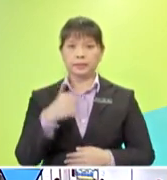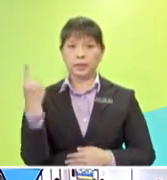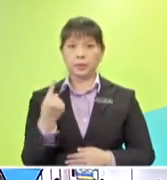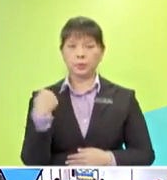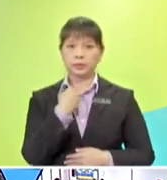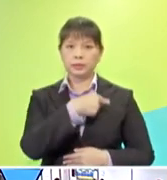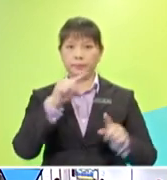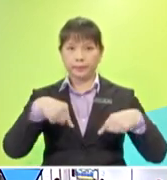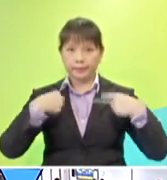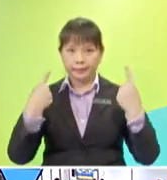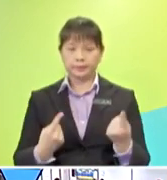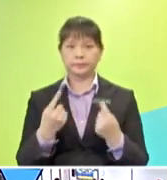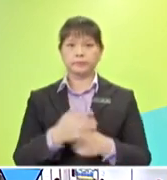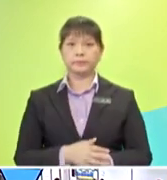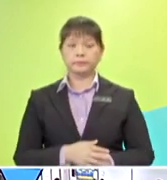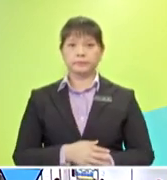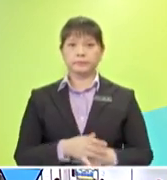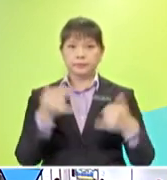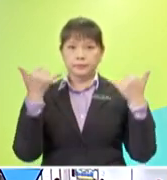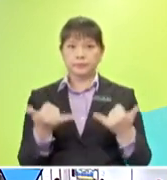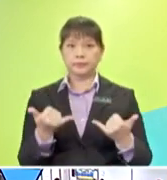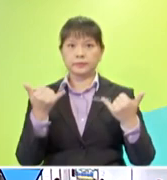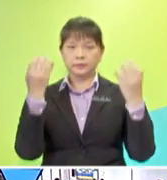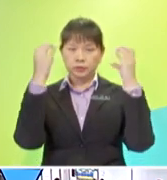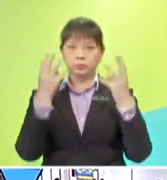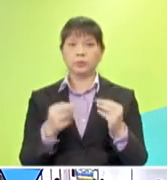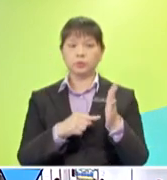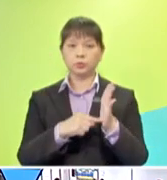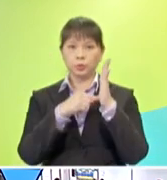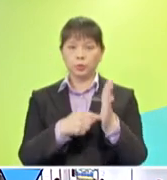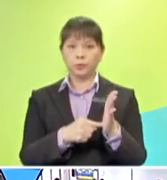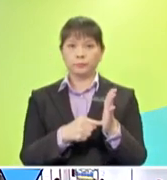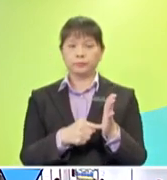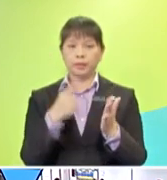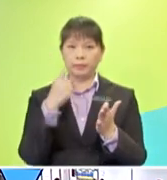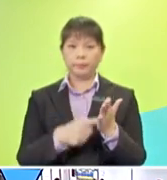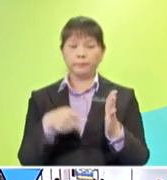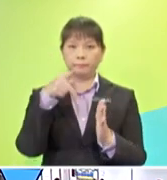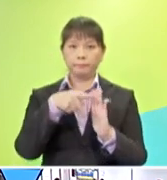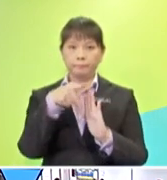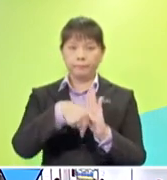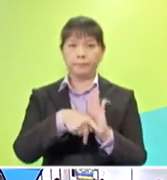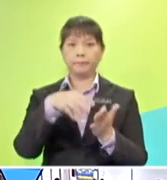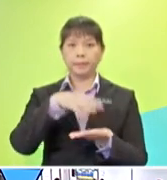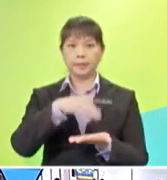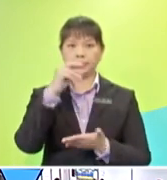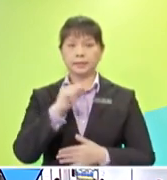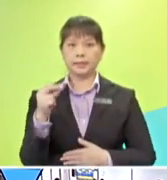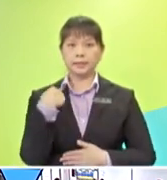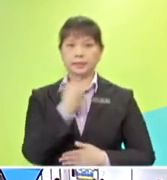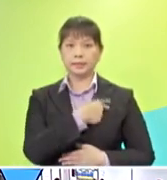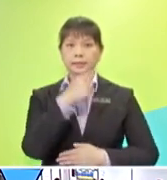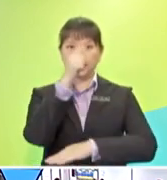tunjuk dulu apa dia pembelajaran kita yaitu objektif pembelajaran kita hari